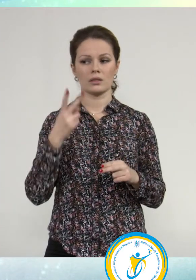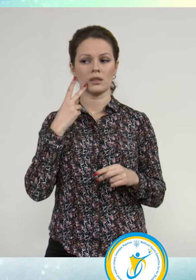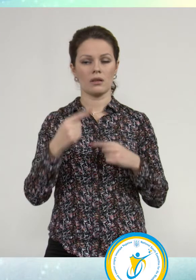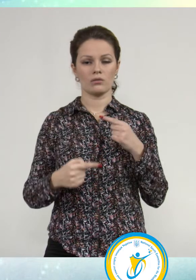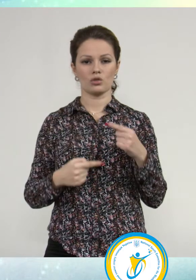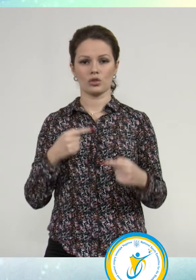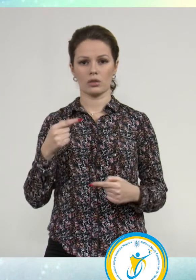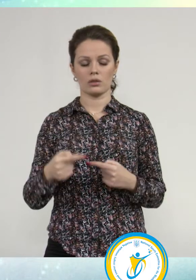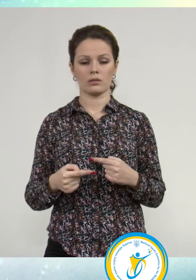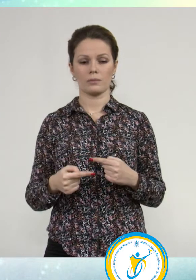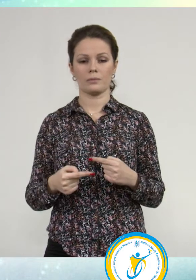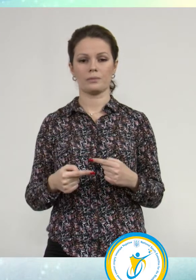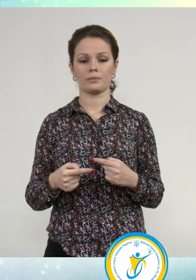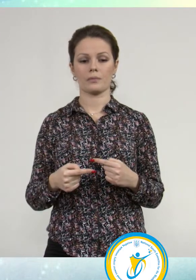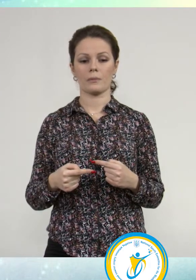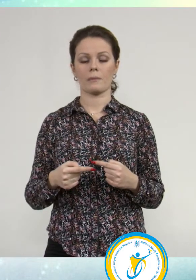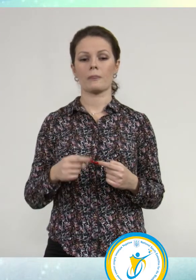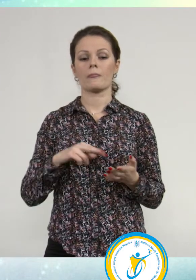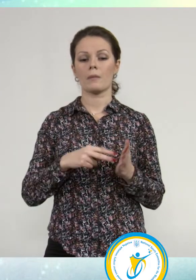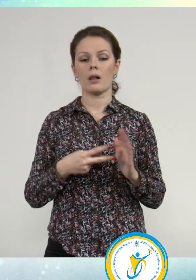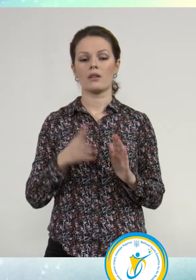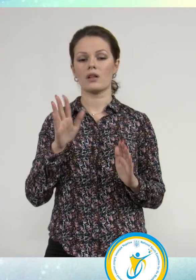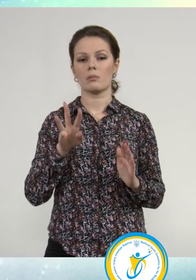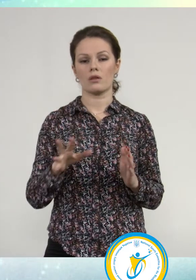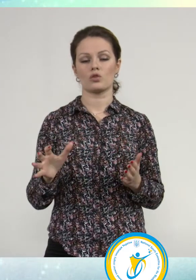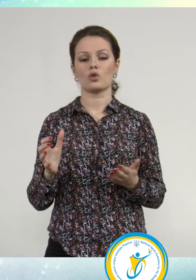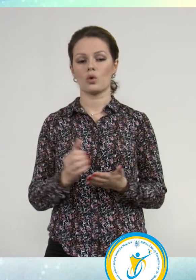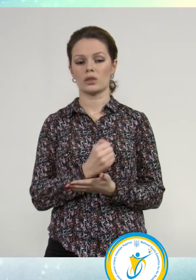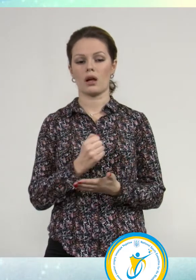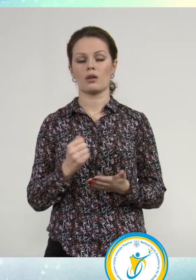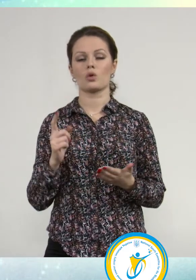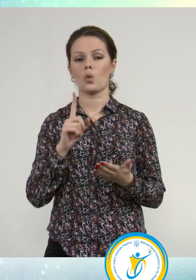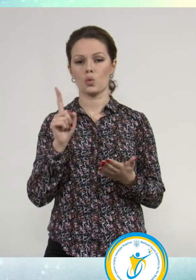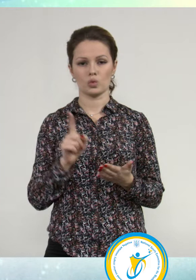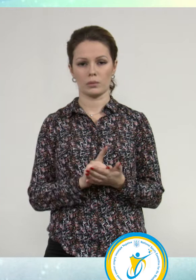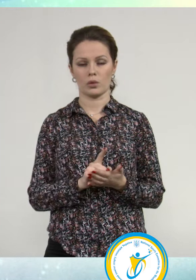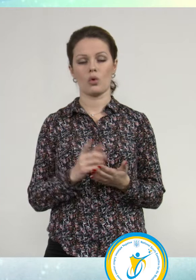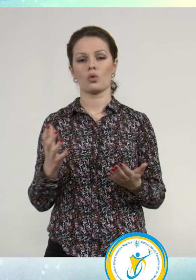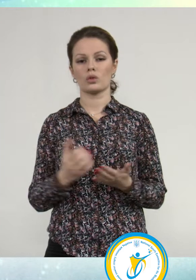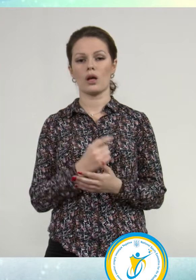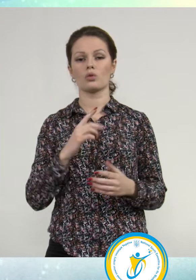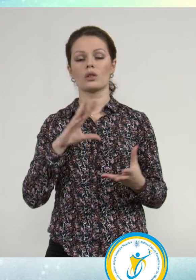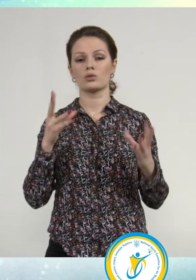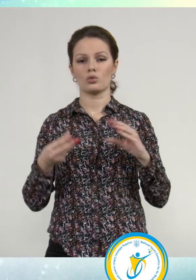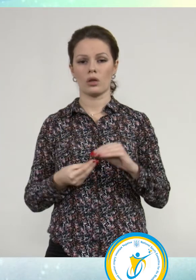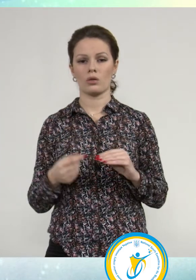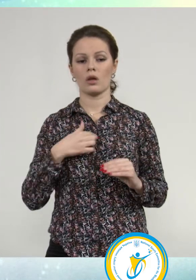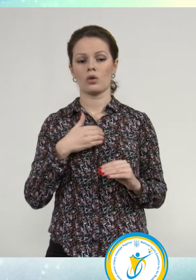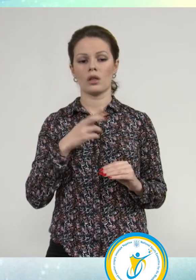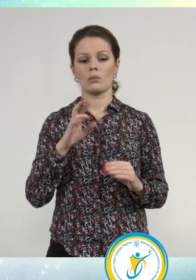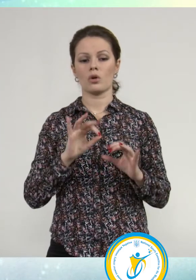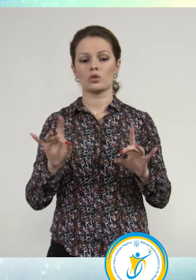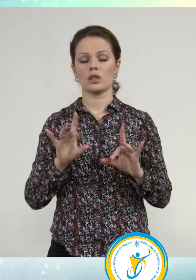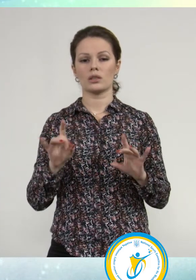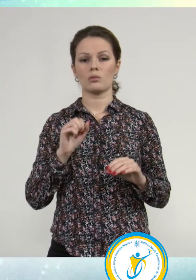завжди плани Валерія Михайловича досягають успіху, досягають результату. Я хотіла